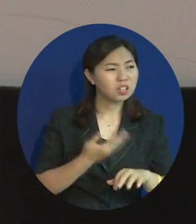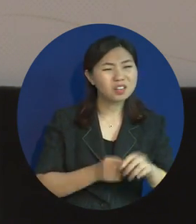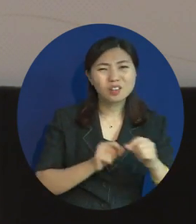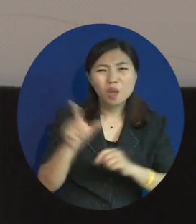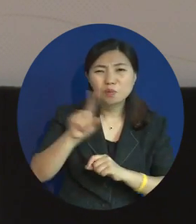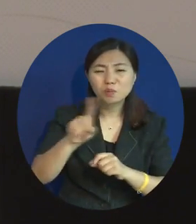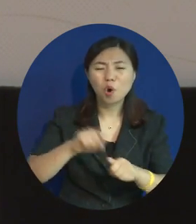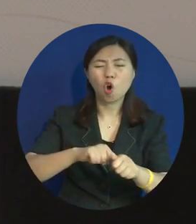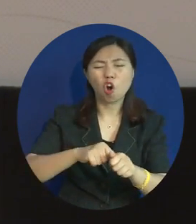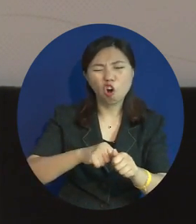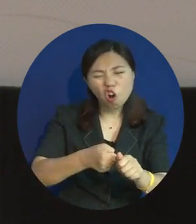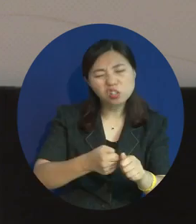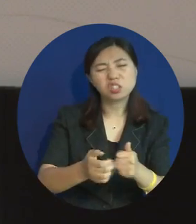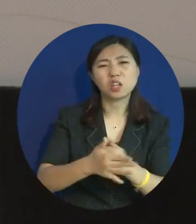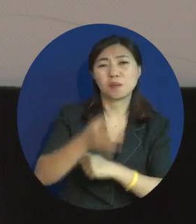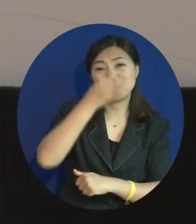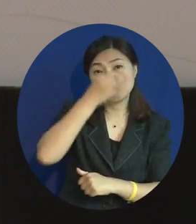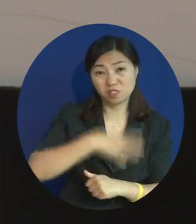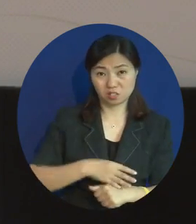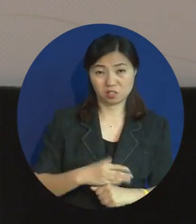하기 때문에 힘드는 거예요.